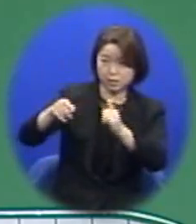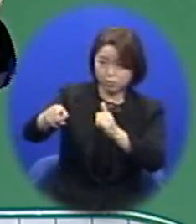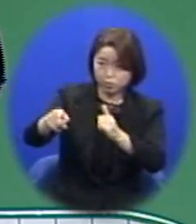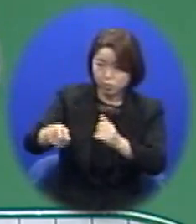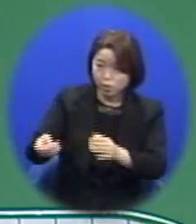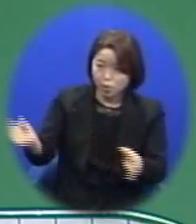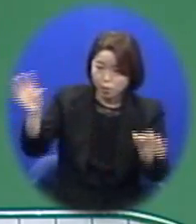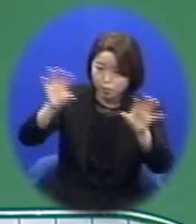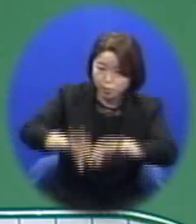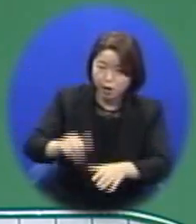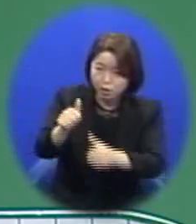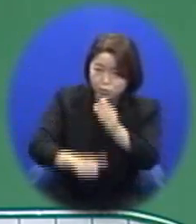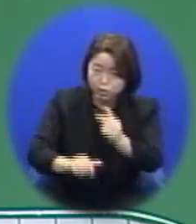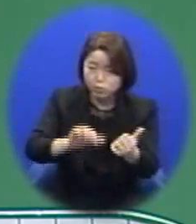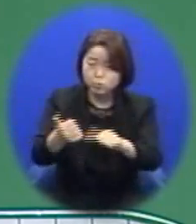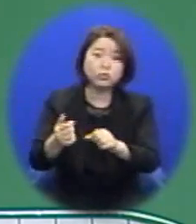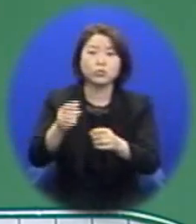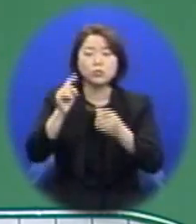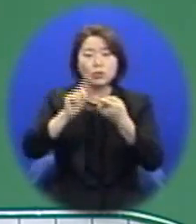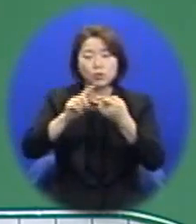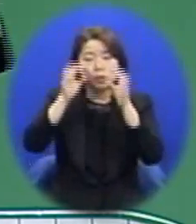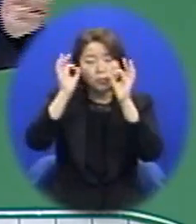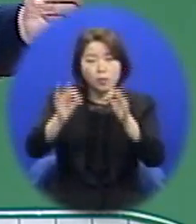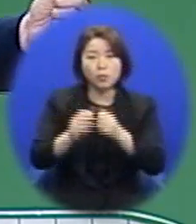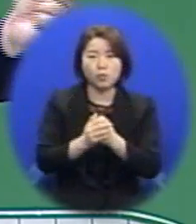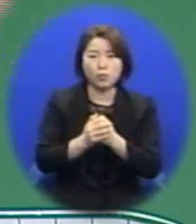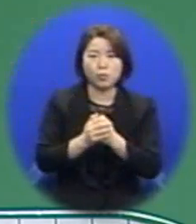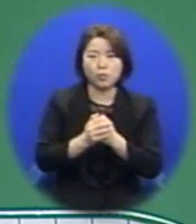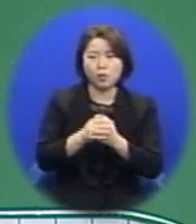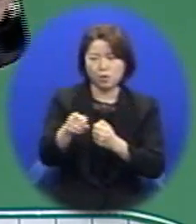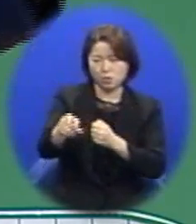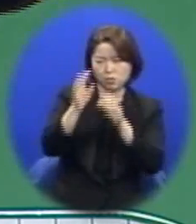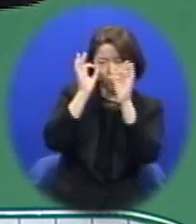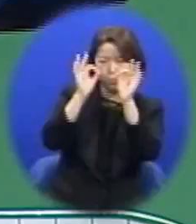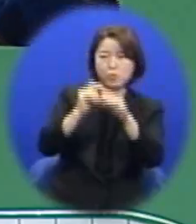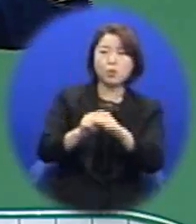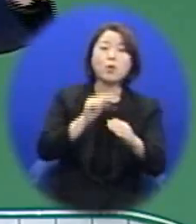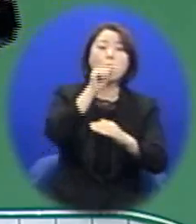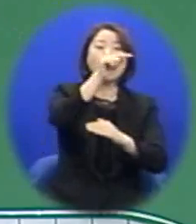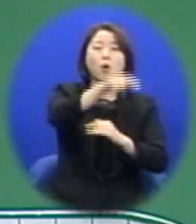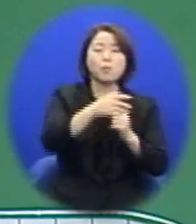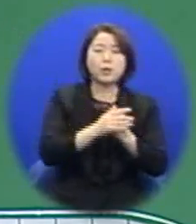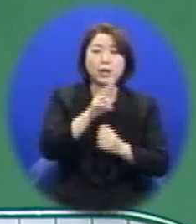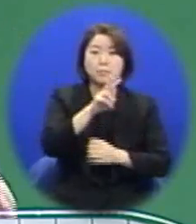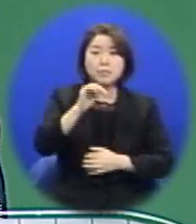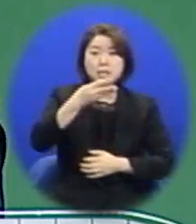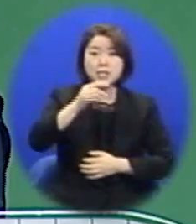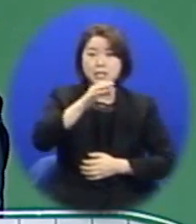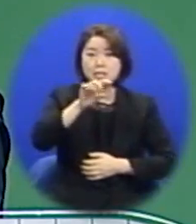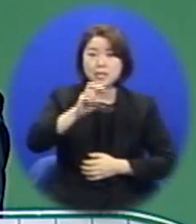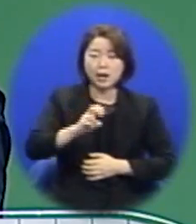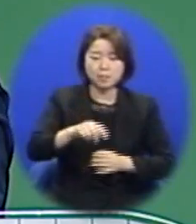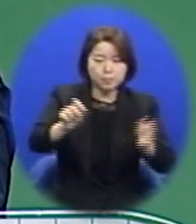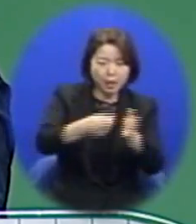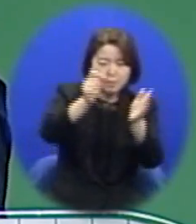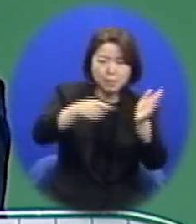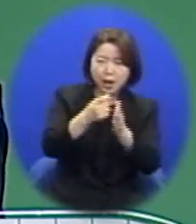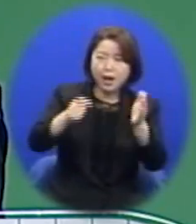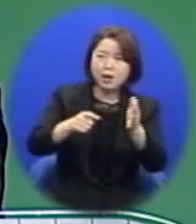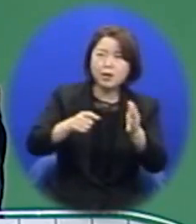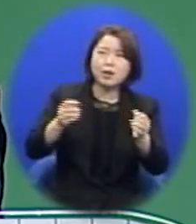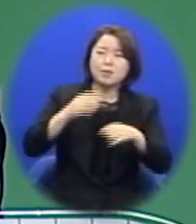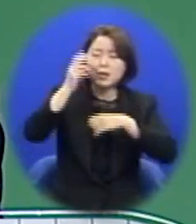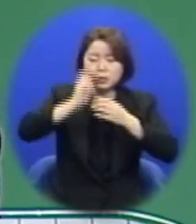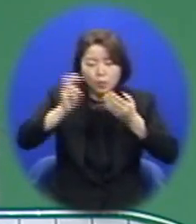비롯해서 여인들이 그 홍해 건너편 언덕에서 소고치고 춤을 추고 하나님을 찬양했습니다.